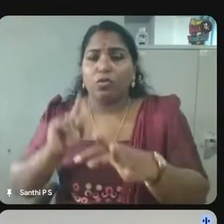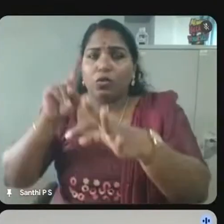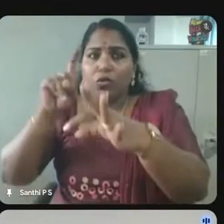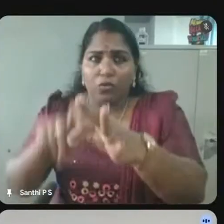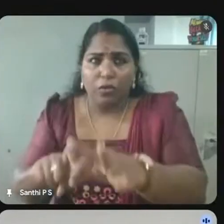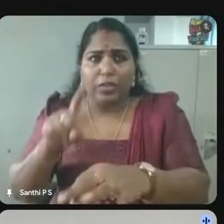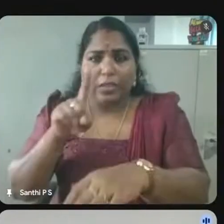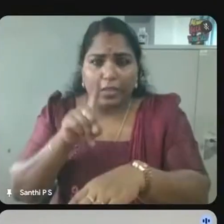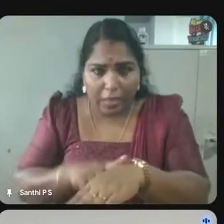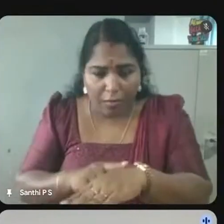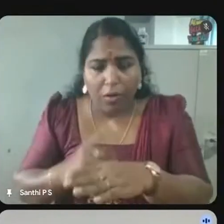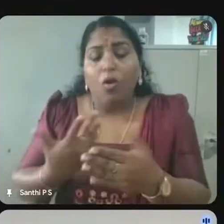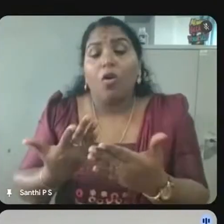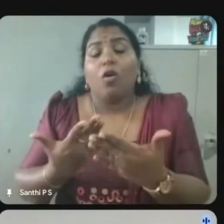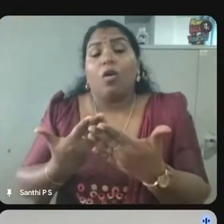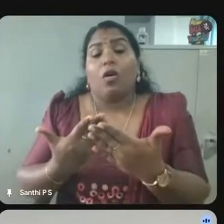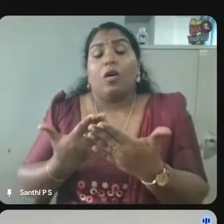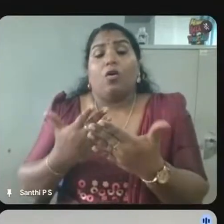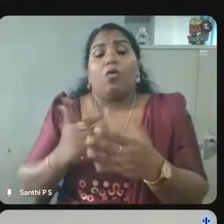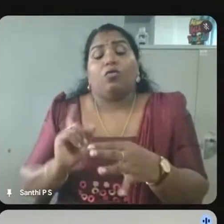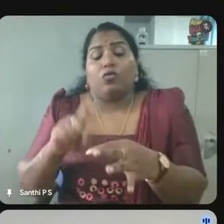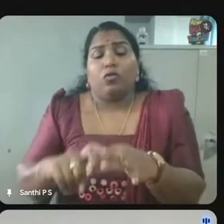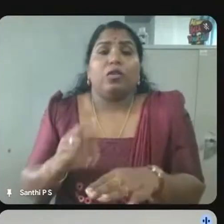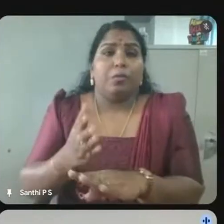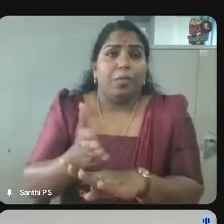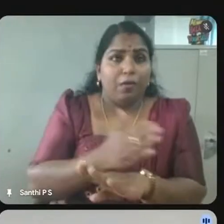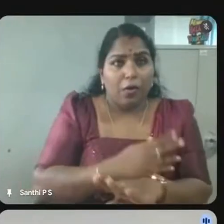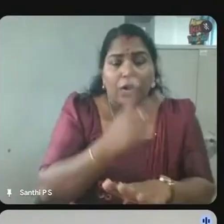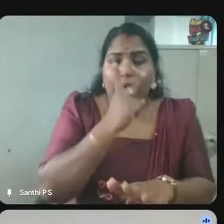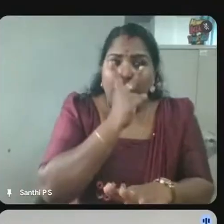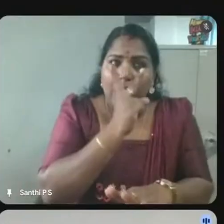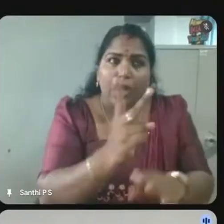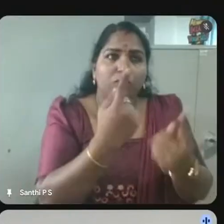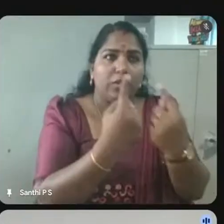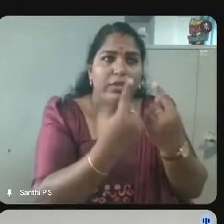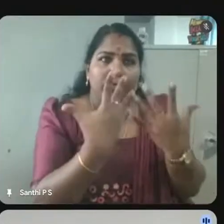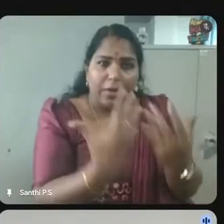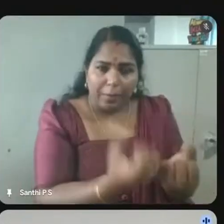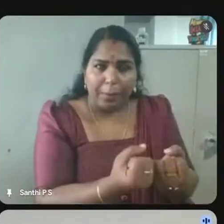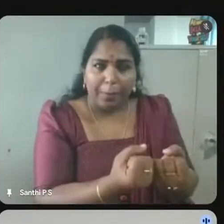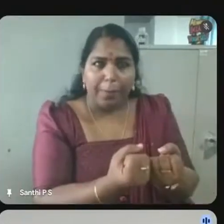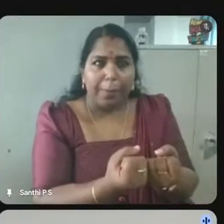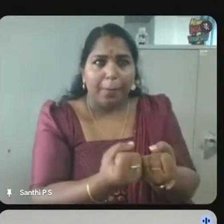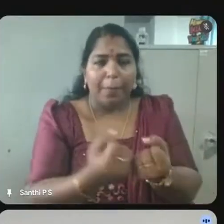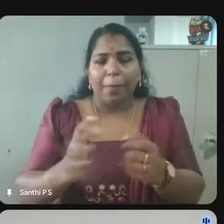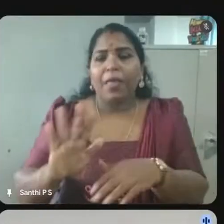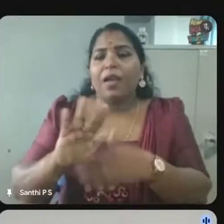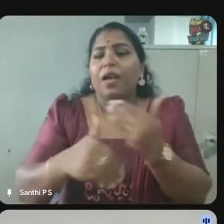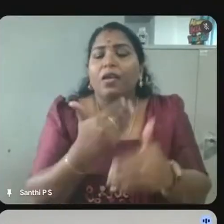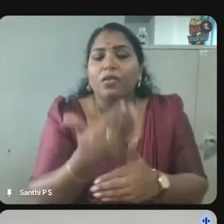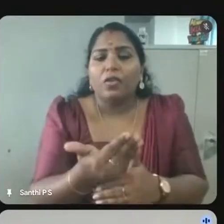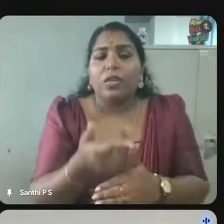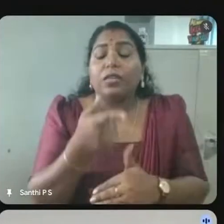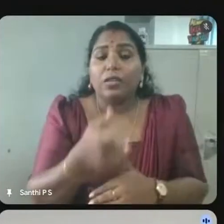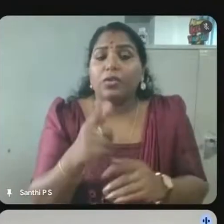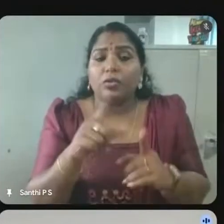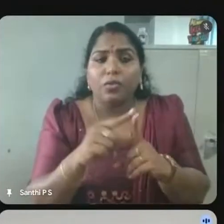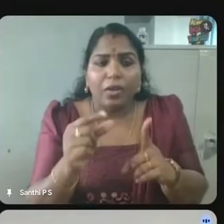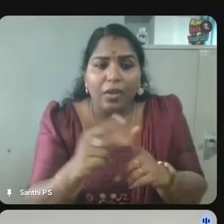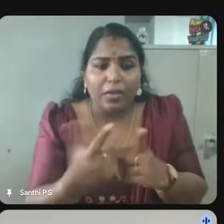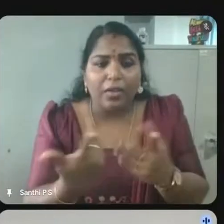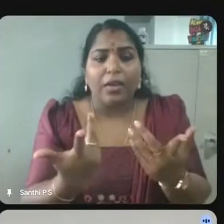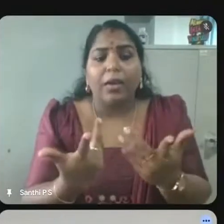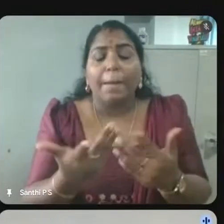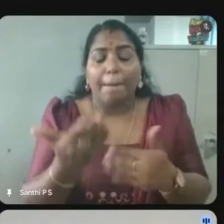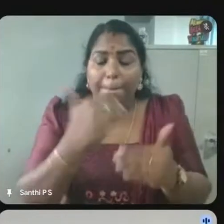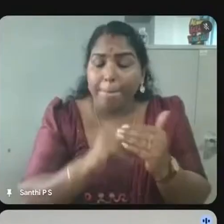മുമ്പായിട്ട് കുട്ടികളുടെ കാഴ്ച ഒന്ന് ചെക്ക് ചെയ്യുന്നത് ഇതുപോലത്തെ കാഴ്ചക്കുറവ്. കാരണം ഇതിൽ ഏറ്റവും പ്രശ്നം വരുന്ന ഒരു കണ്ടീഷൻ എന്ന് പറയുന്നത് അനൈസോമെട്രോപിക് ആംബ്ലിയോപ്പിയ എന്ന്